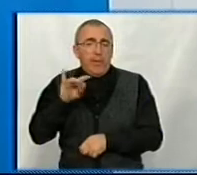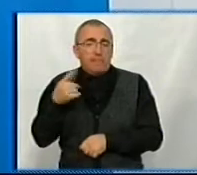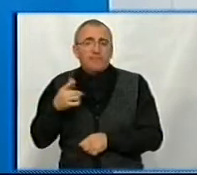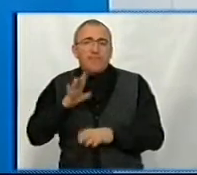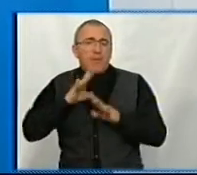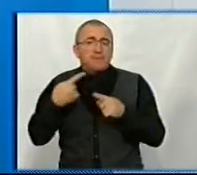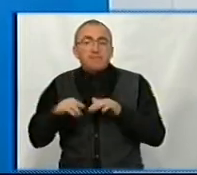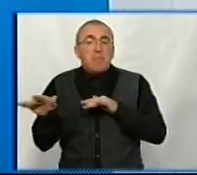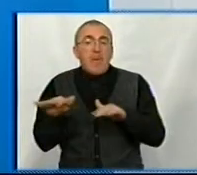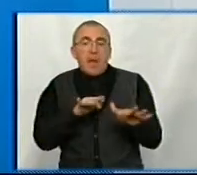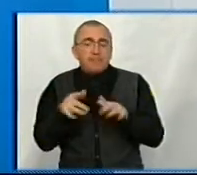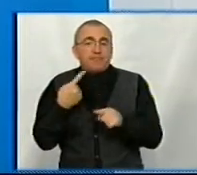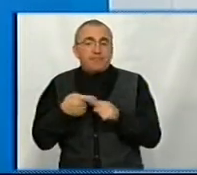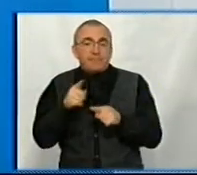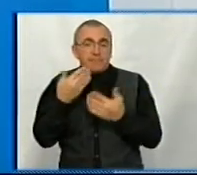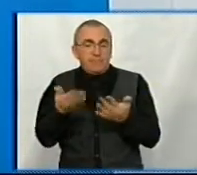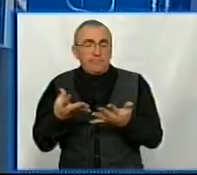було механізму на його